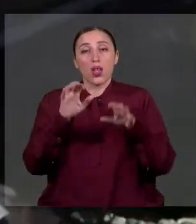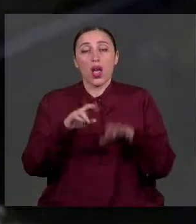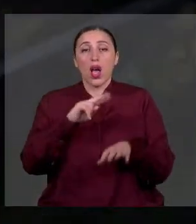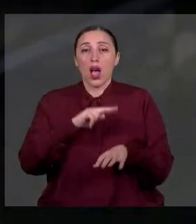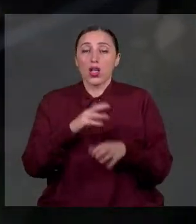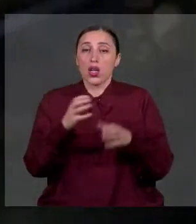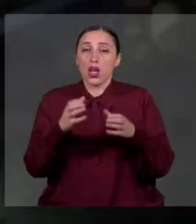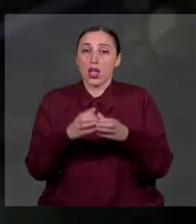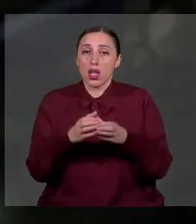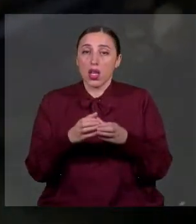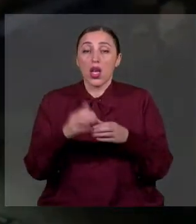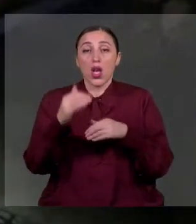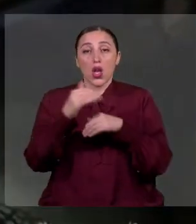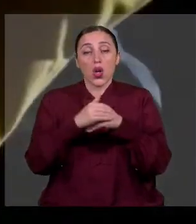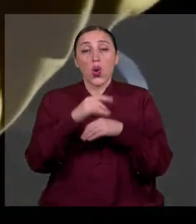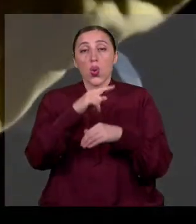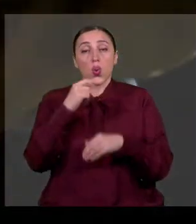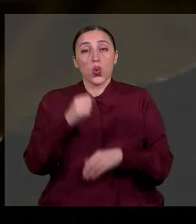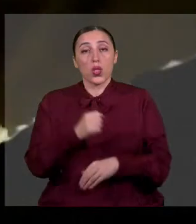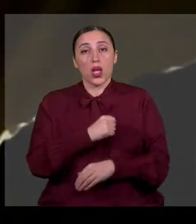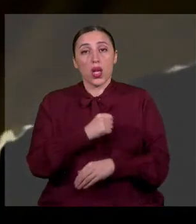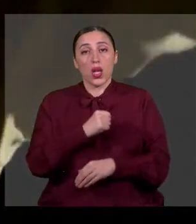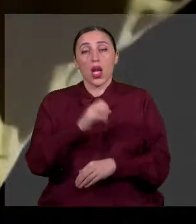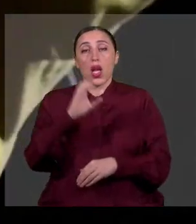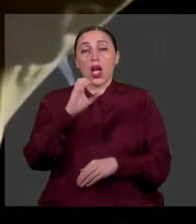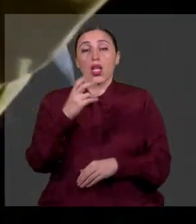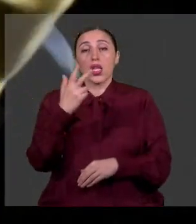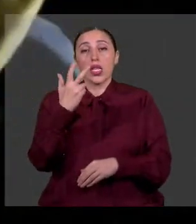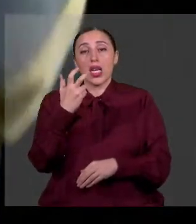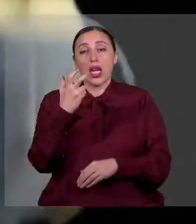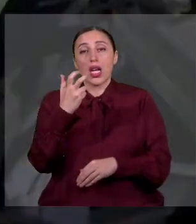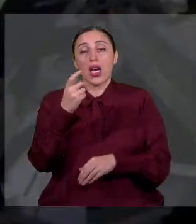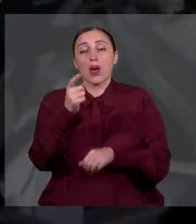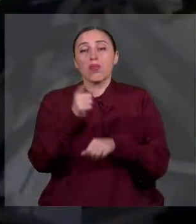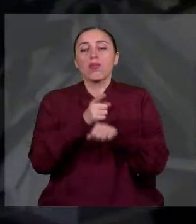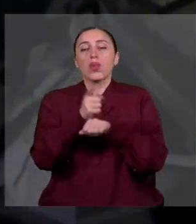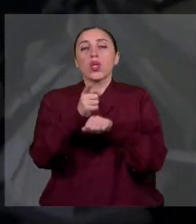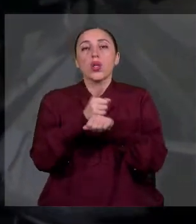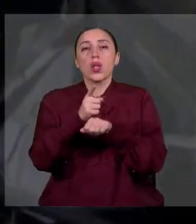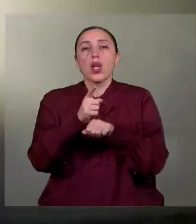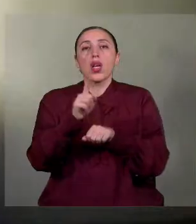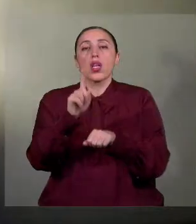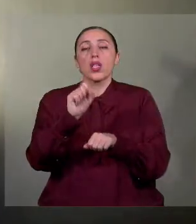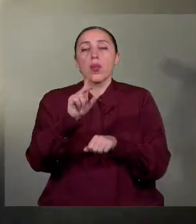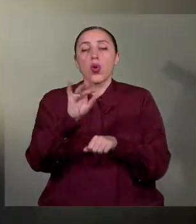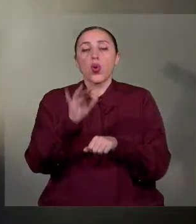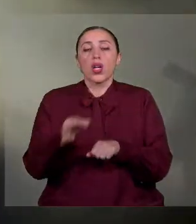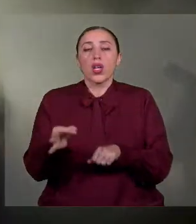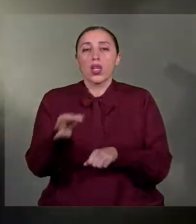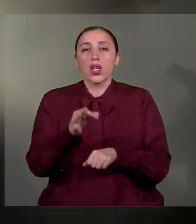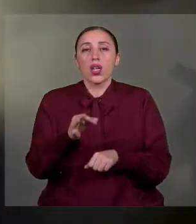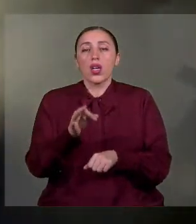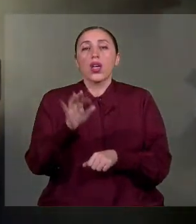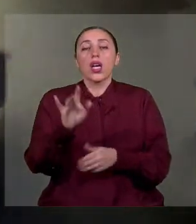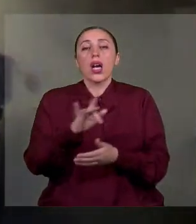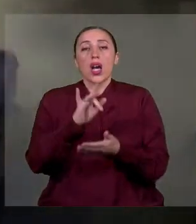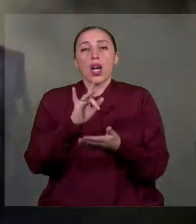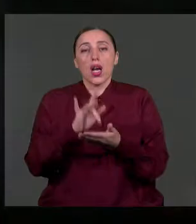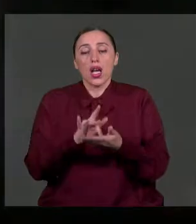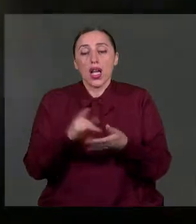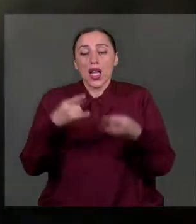նախագահի աշխատակազմից։ Գիշերը ռուսական բանակը S-300 հրթիռներով հարվածել է Զապարոժիե շրջանի Վոլնյանսկ